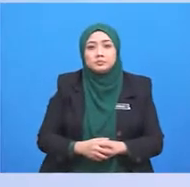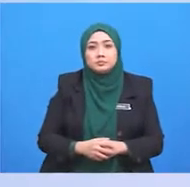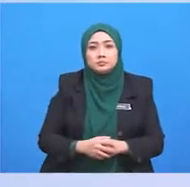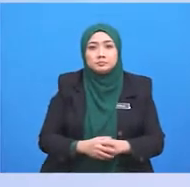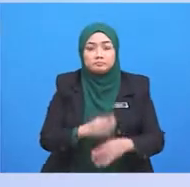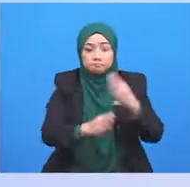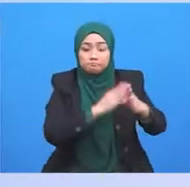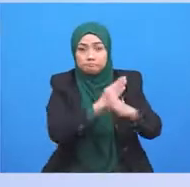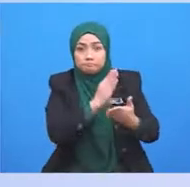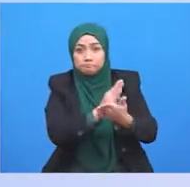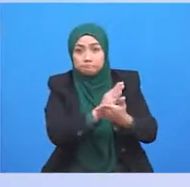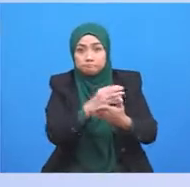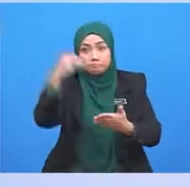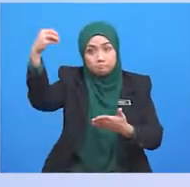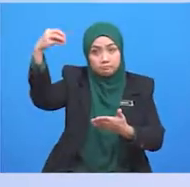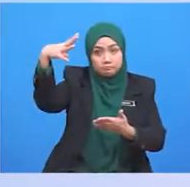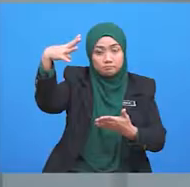berlaku.